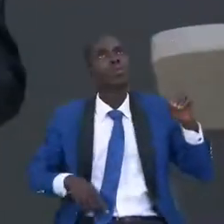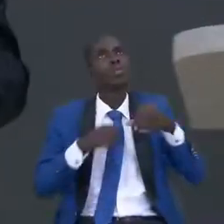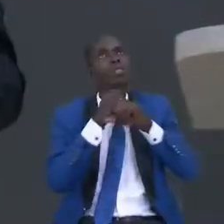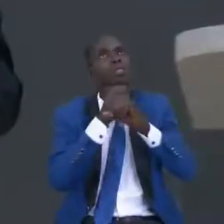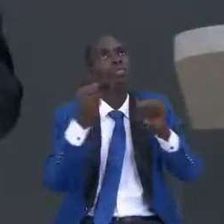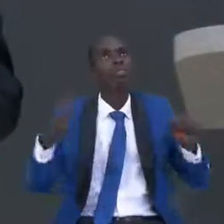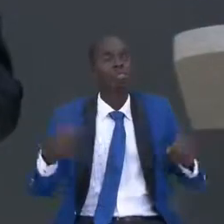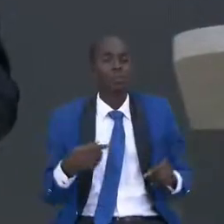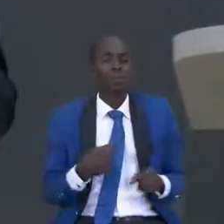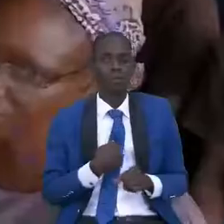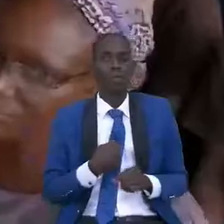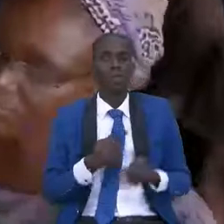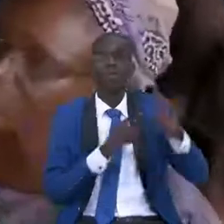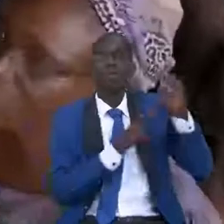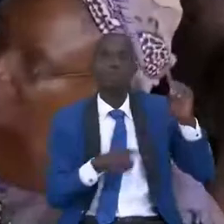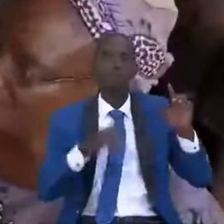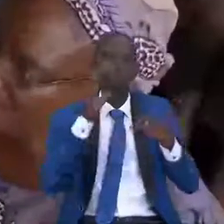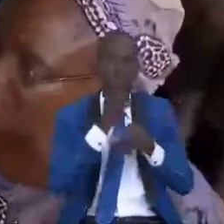Il va te sauver.